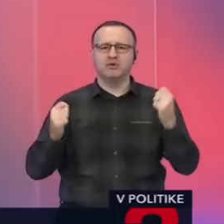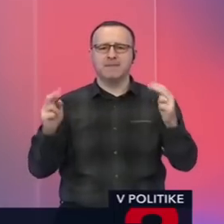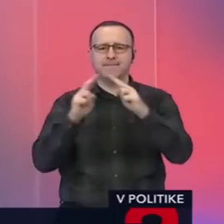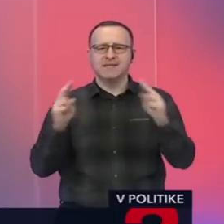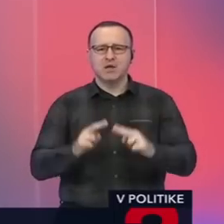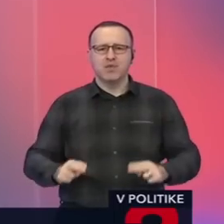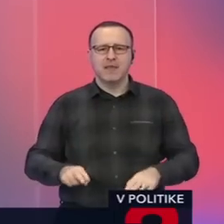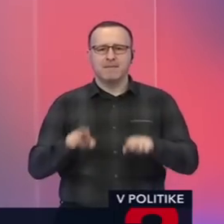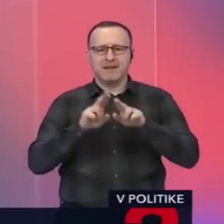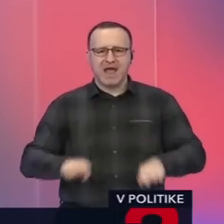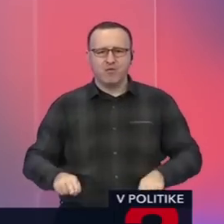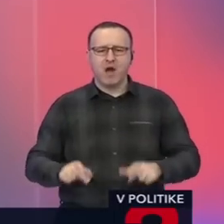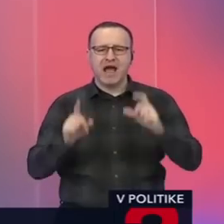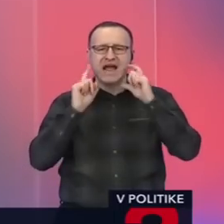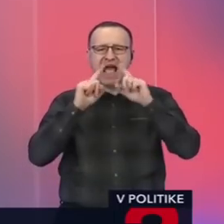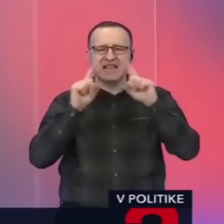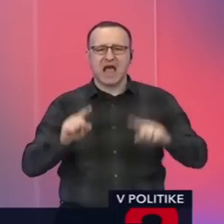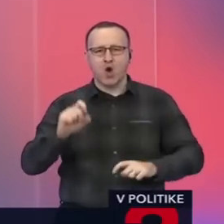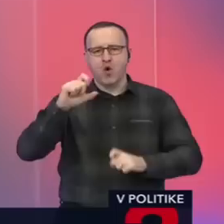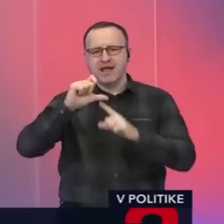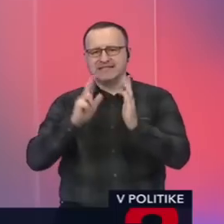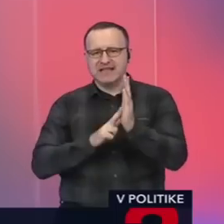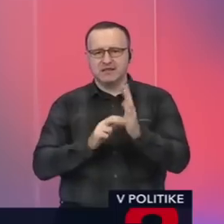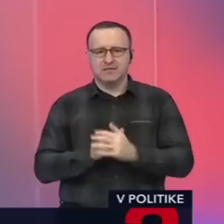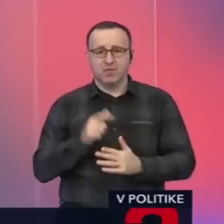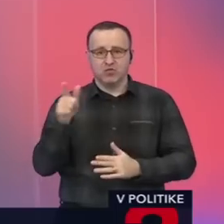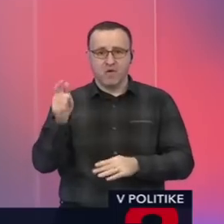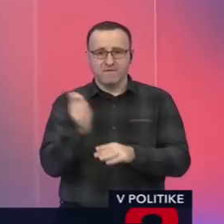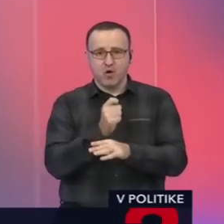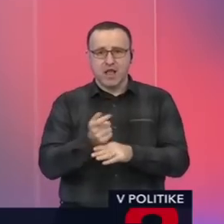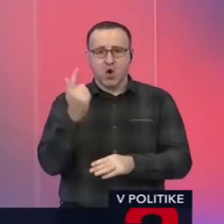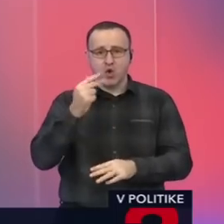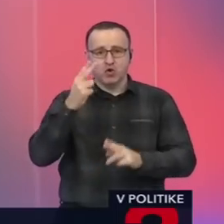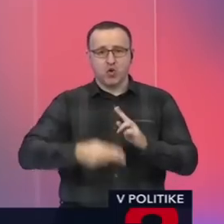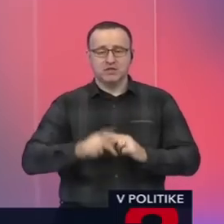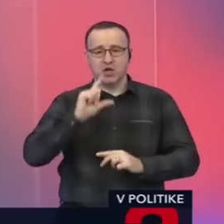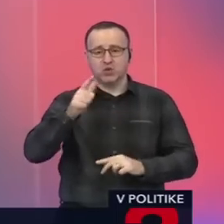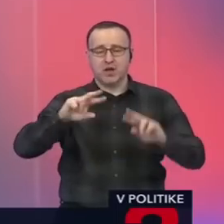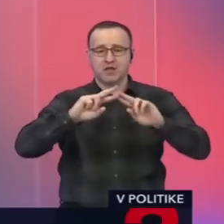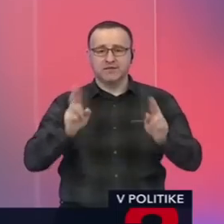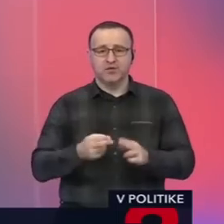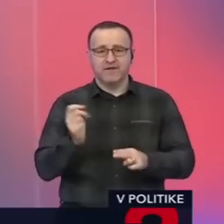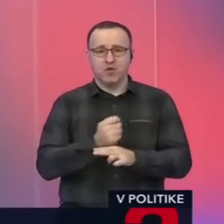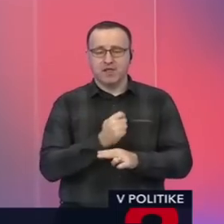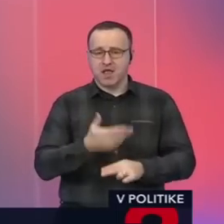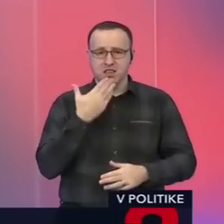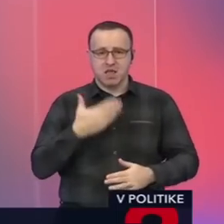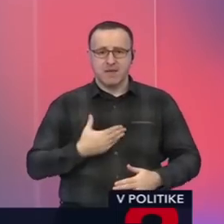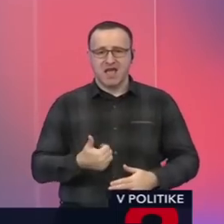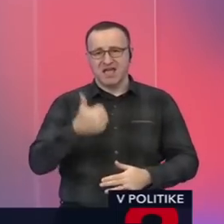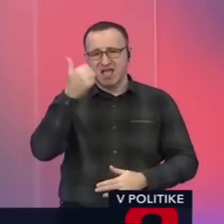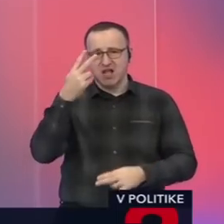medzinárodného práva a charty OSN. To je vojna, ktorú sme tu v podstate od konca druhej svetovej vojny nemali, kedy sa vlastne jeden štát